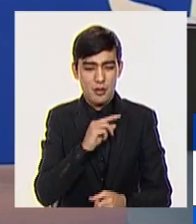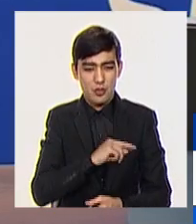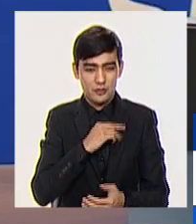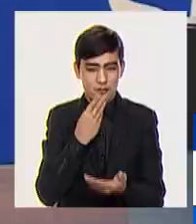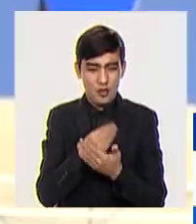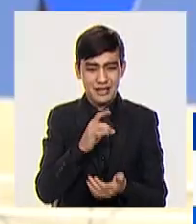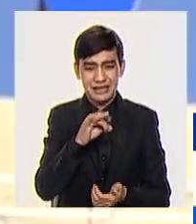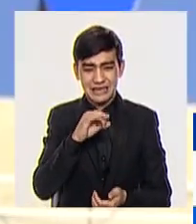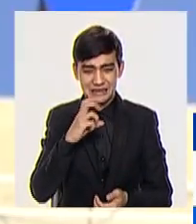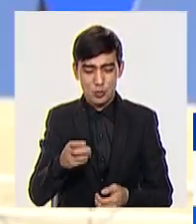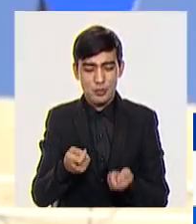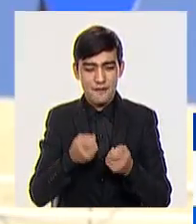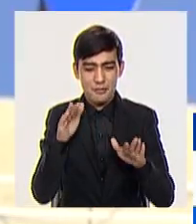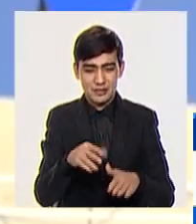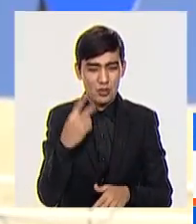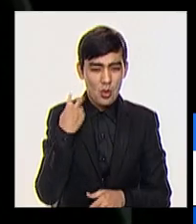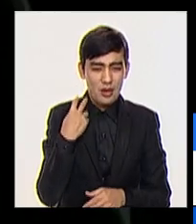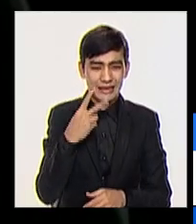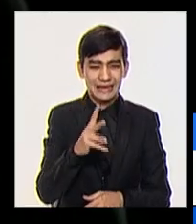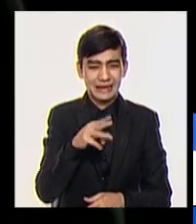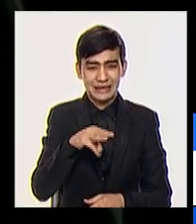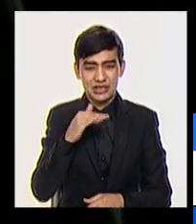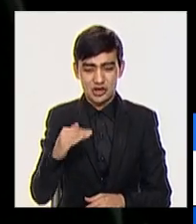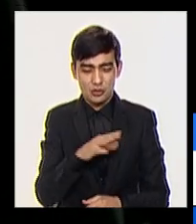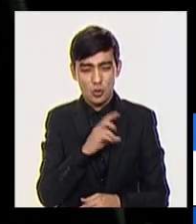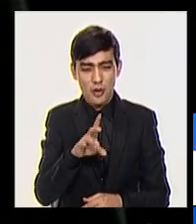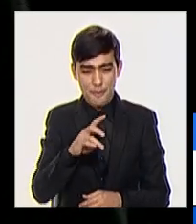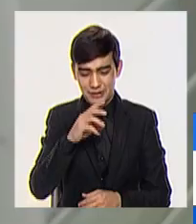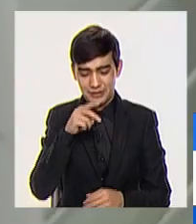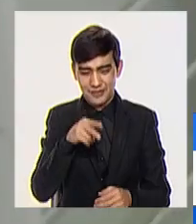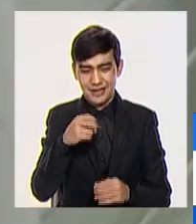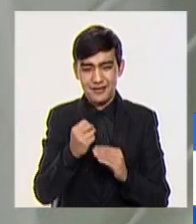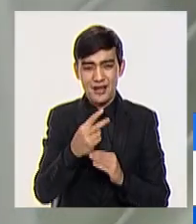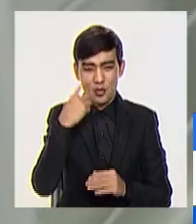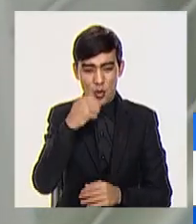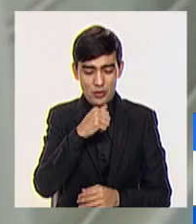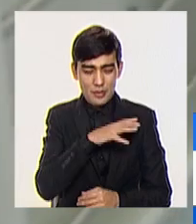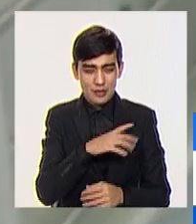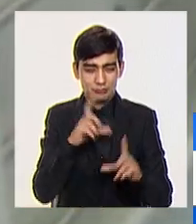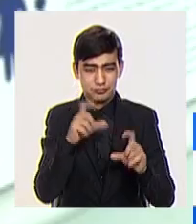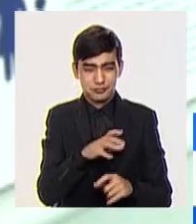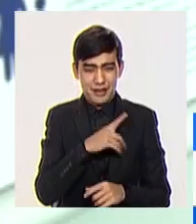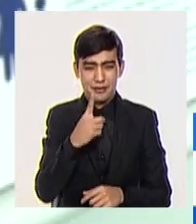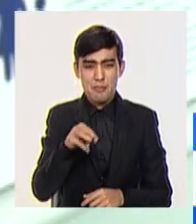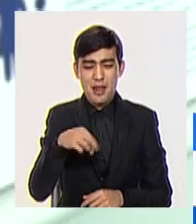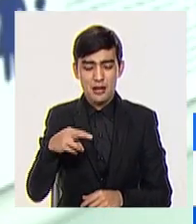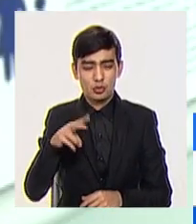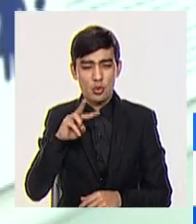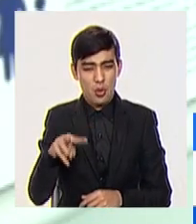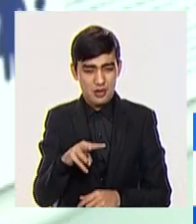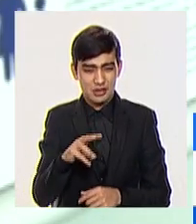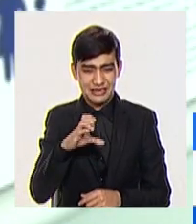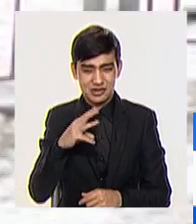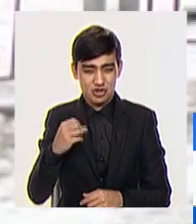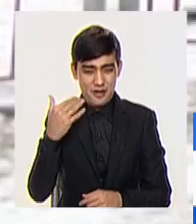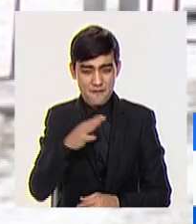управлению рисками. Так, например, валютный долг КТЖ с ноября 2019 года снизили почти на 1 миллиард долларов США за счет